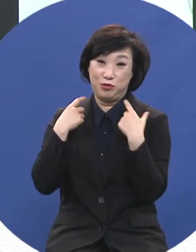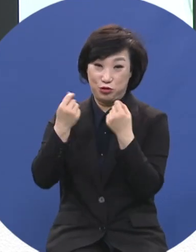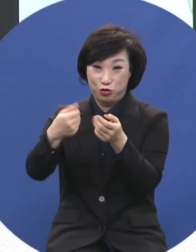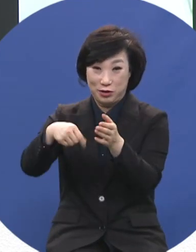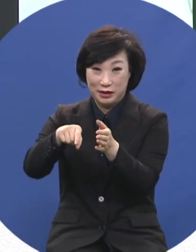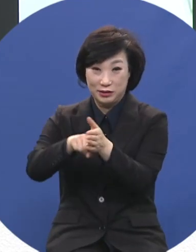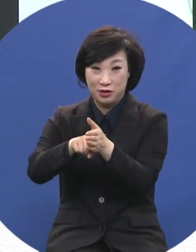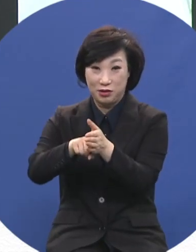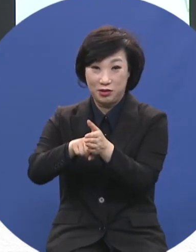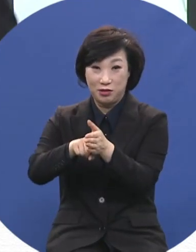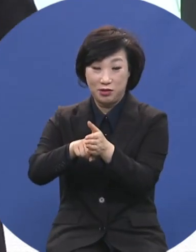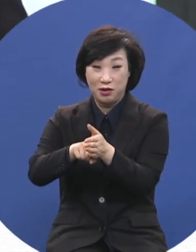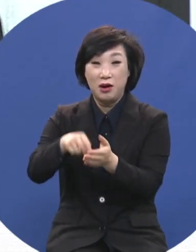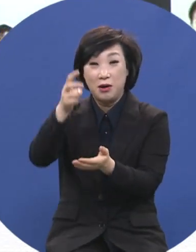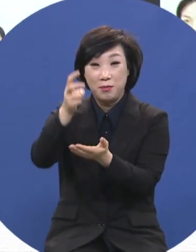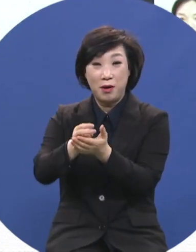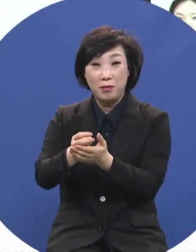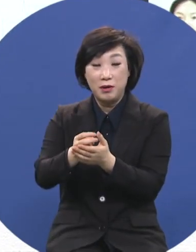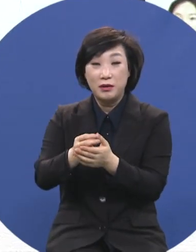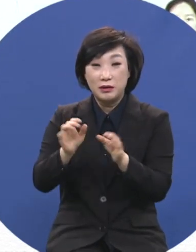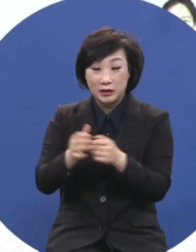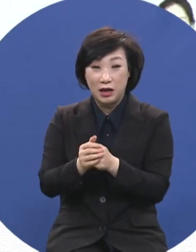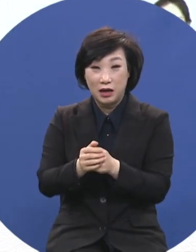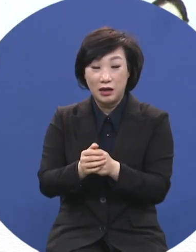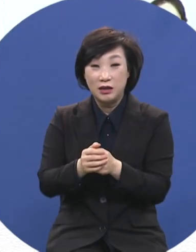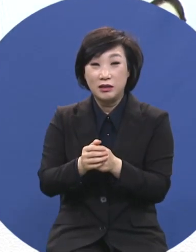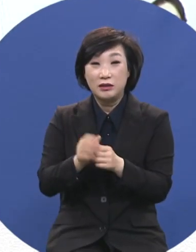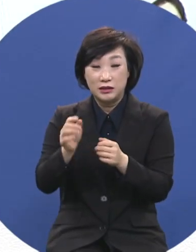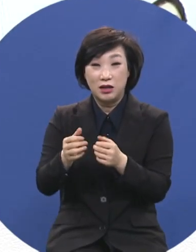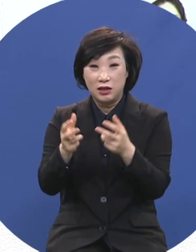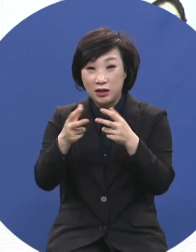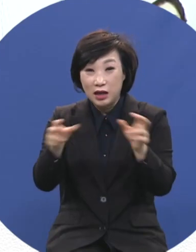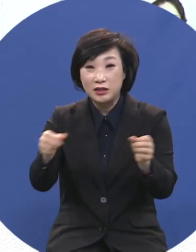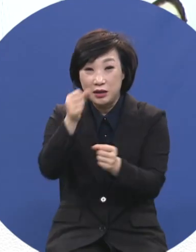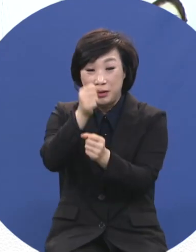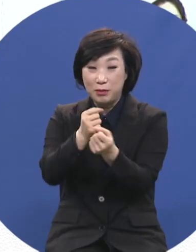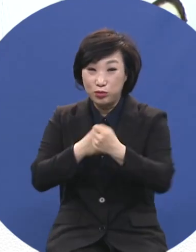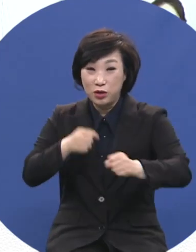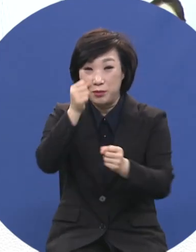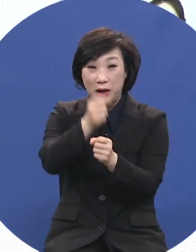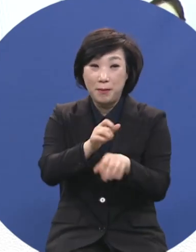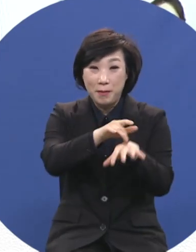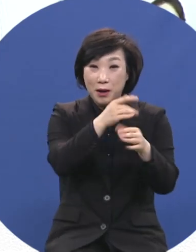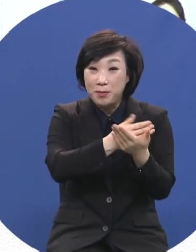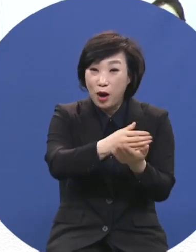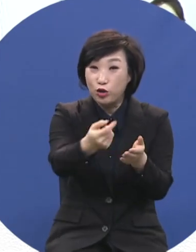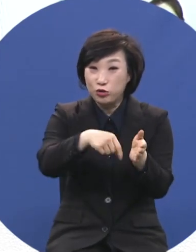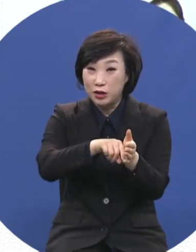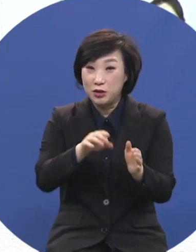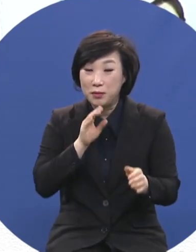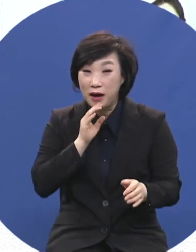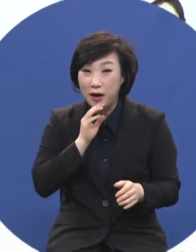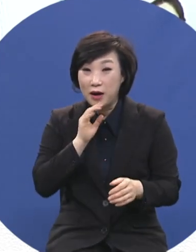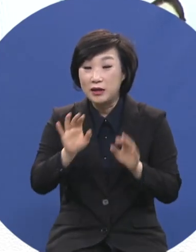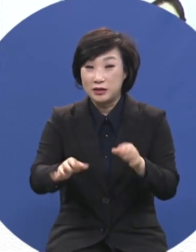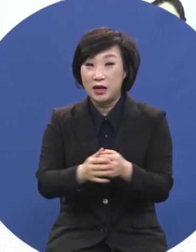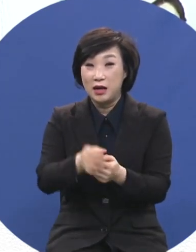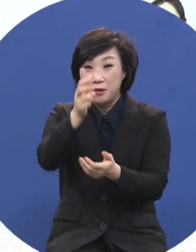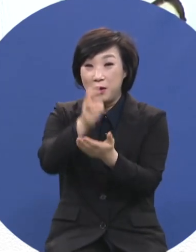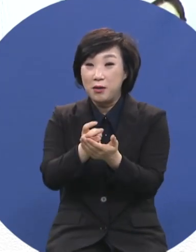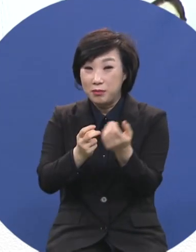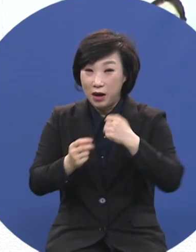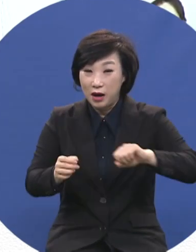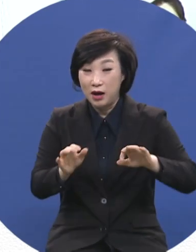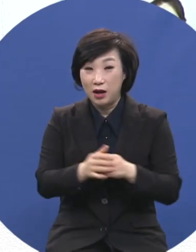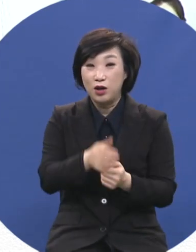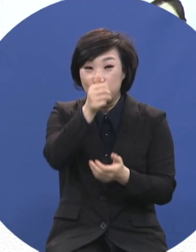위해서 질서 파괴법인 마귀를 멸하기 위해서 질서를 파괴해서 죄값으로 죽게 된 일을